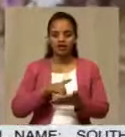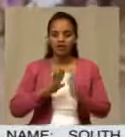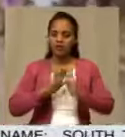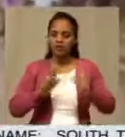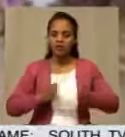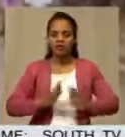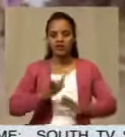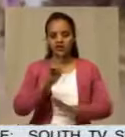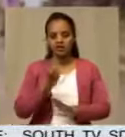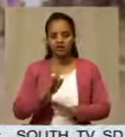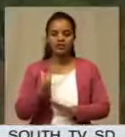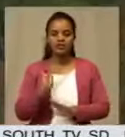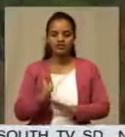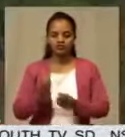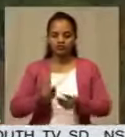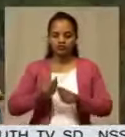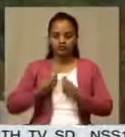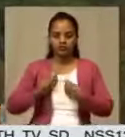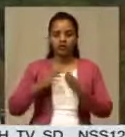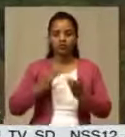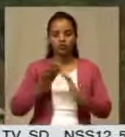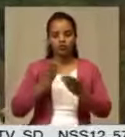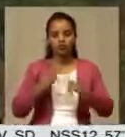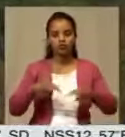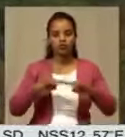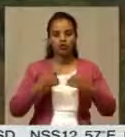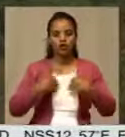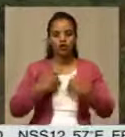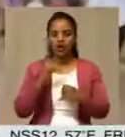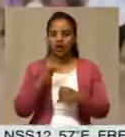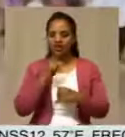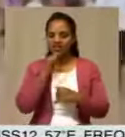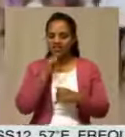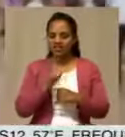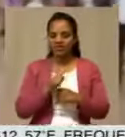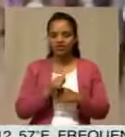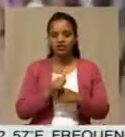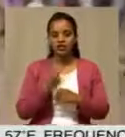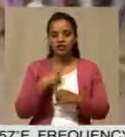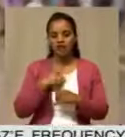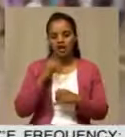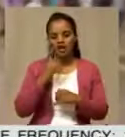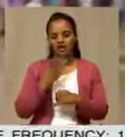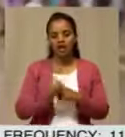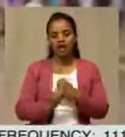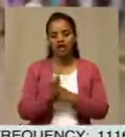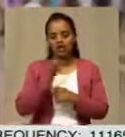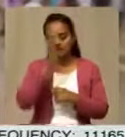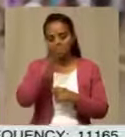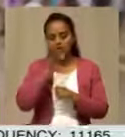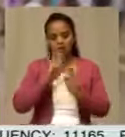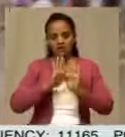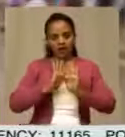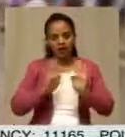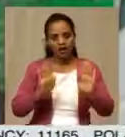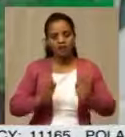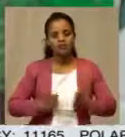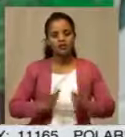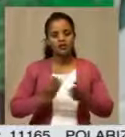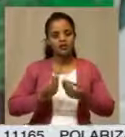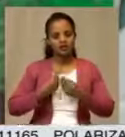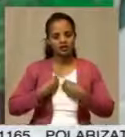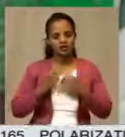ጠየቅን፣ መስፈርቶች ተሰጡን። ክልሉም ሆነ ዞኑ ያለ አንዳች መንገራገር እኛም አንዳች አደጋ ሳንፈጥር በሰላማዊ መንገድ የተሰጠን